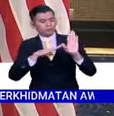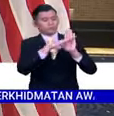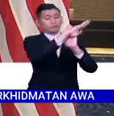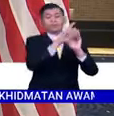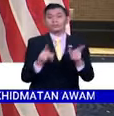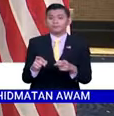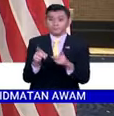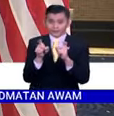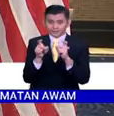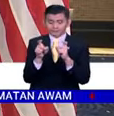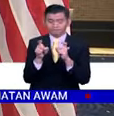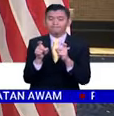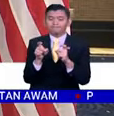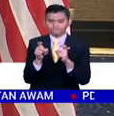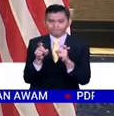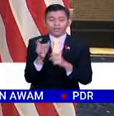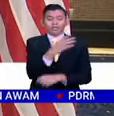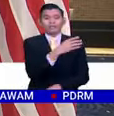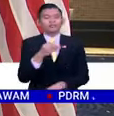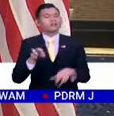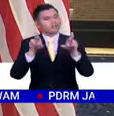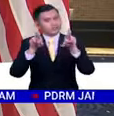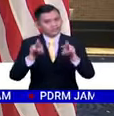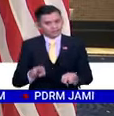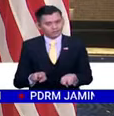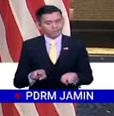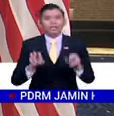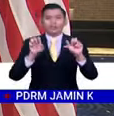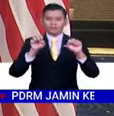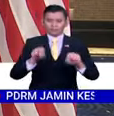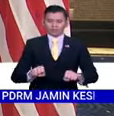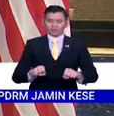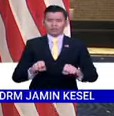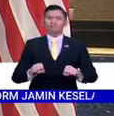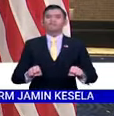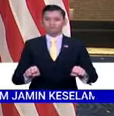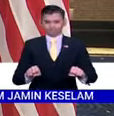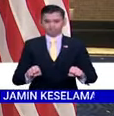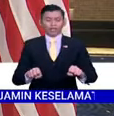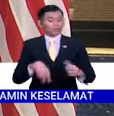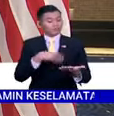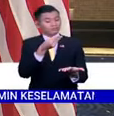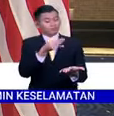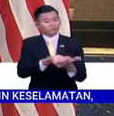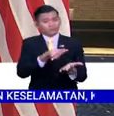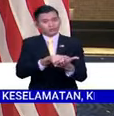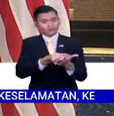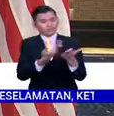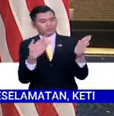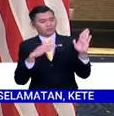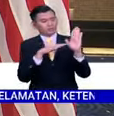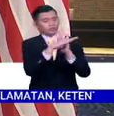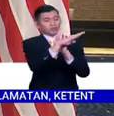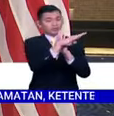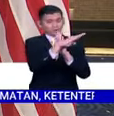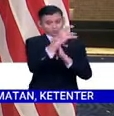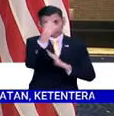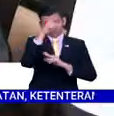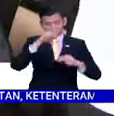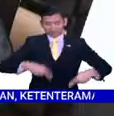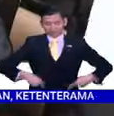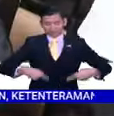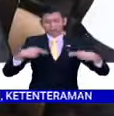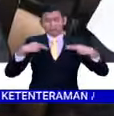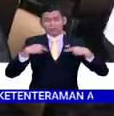segera dan rakyat dapat menjana pendapatan untuk menyara diri dan keluarga.